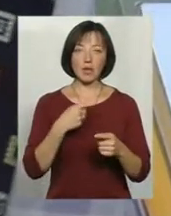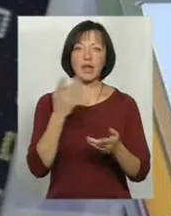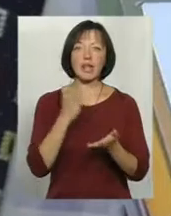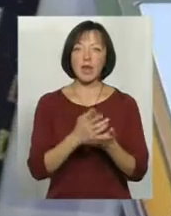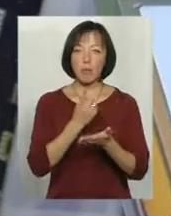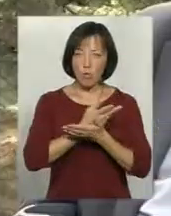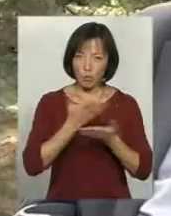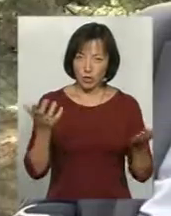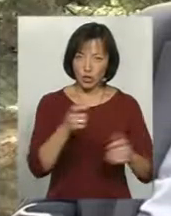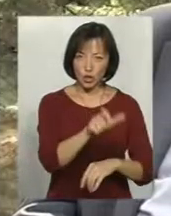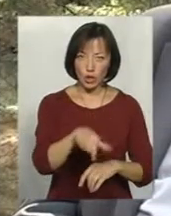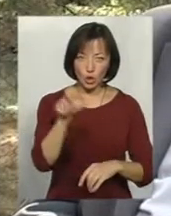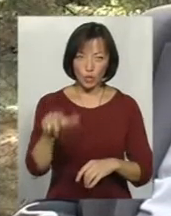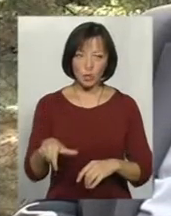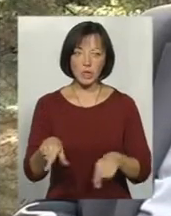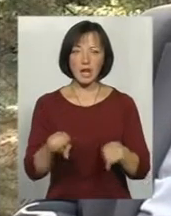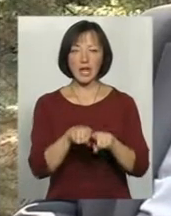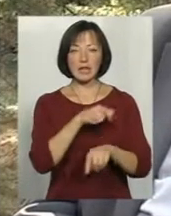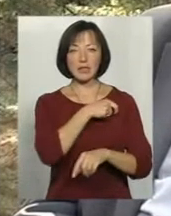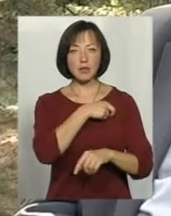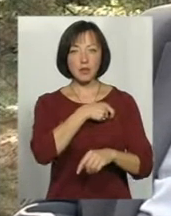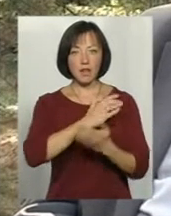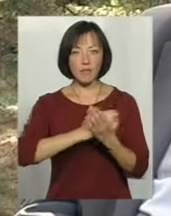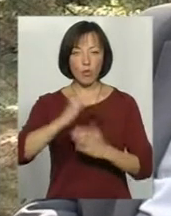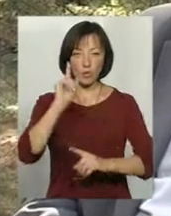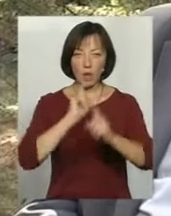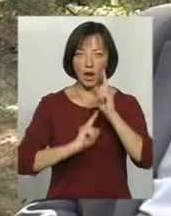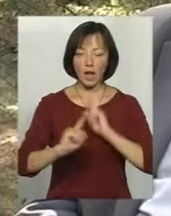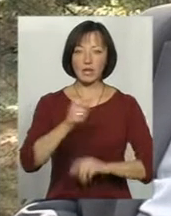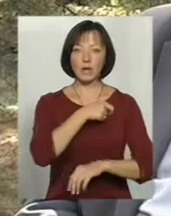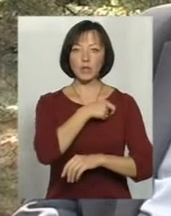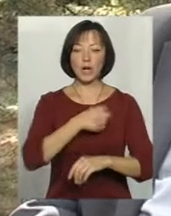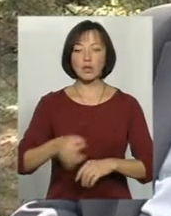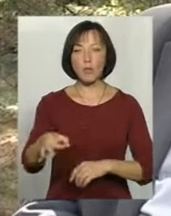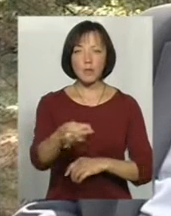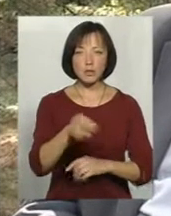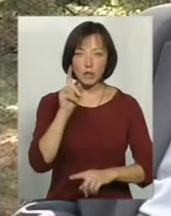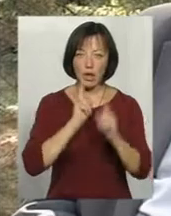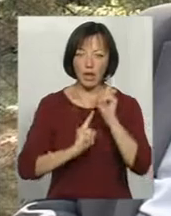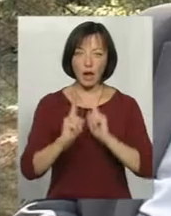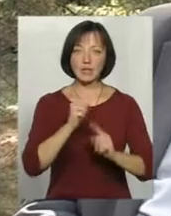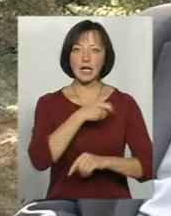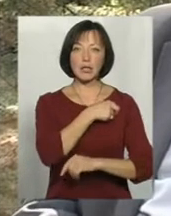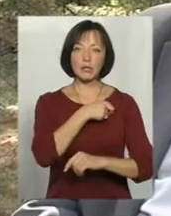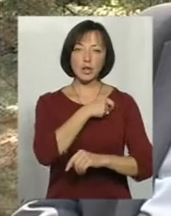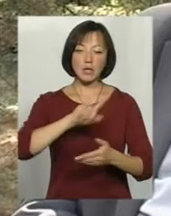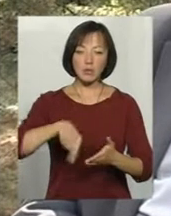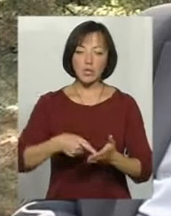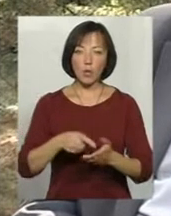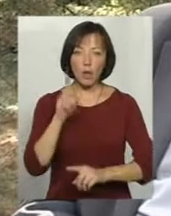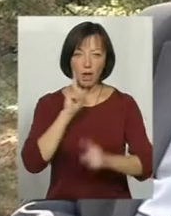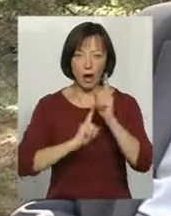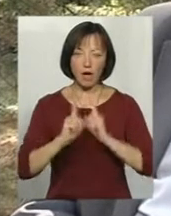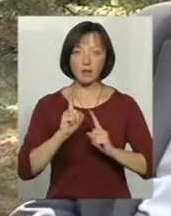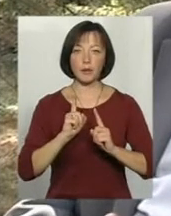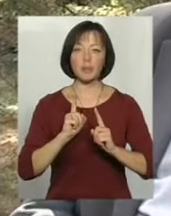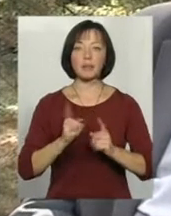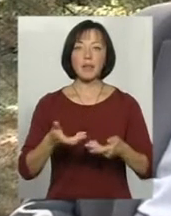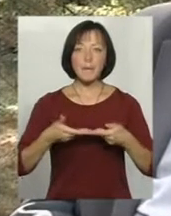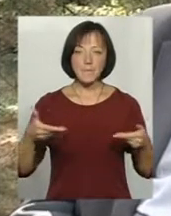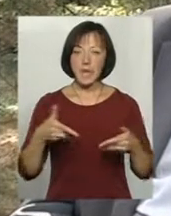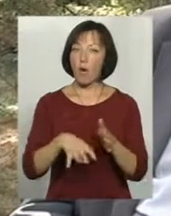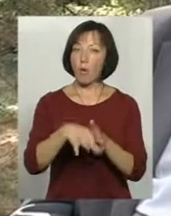люди, такі як депутати Верховної Ради, депутати обласної ради, депутати міської ради. Ми